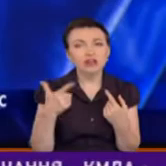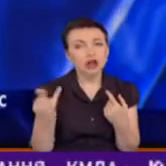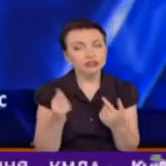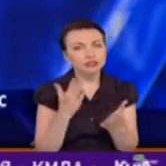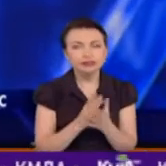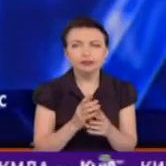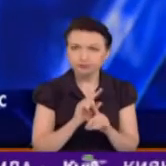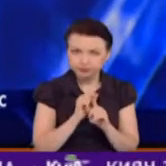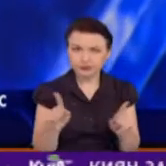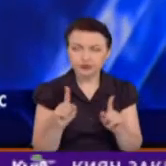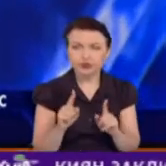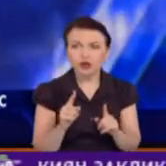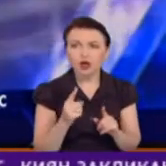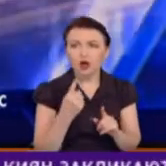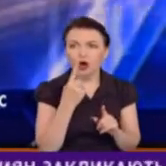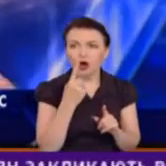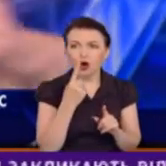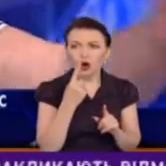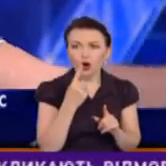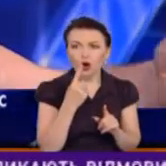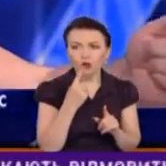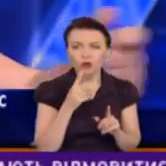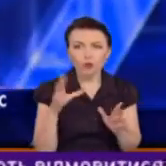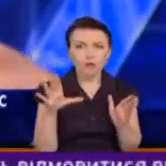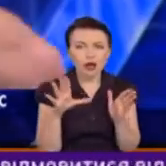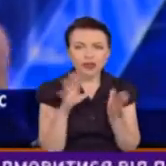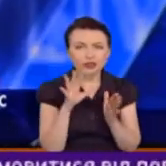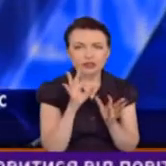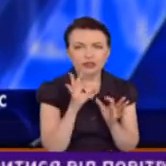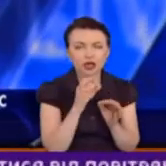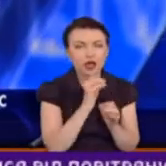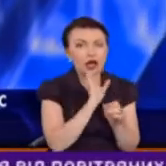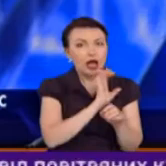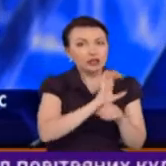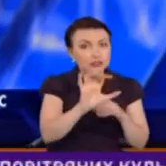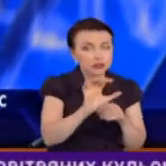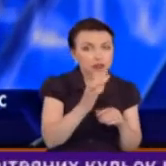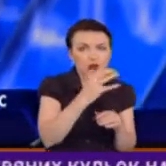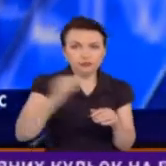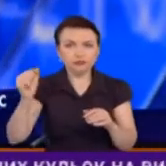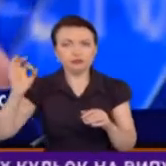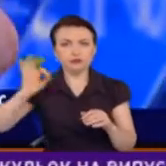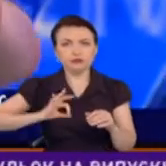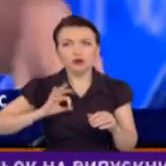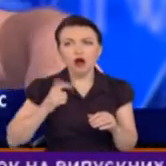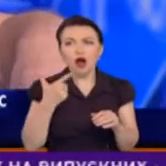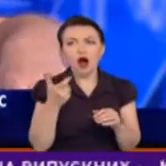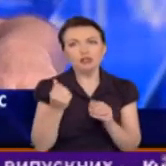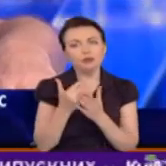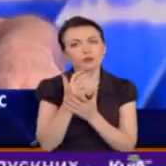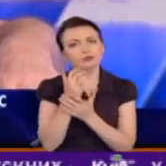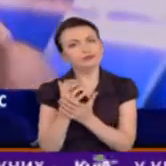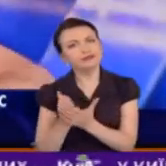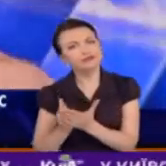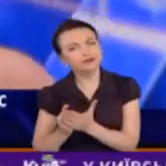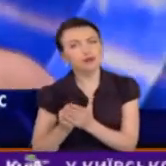Дивіться, там одномоментність генерації і споживання. Хтось десь згенерував, хтось має спожити. Газ можна в сховищах там